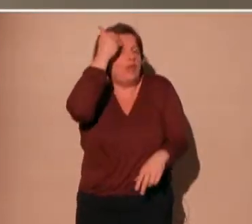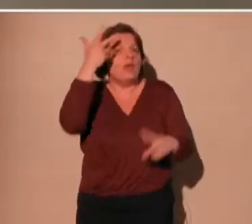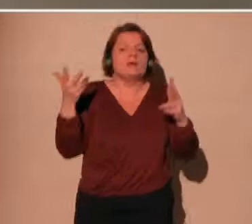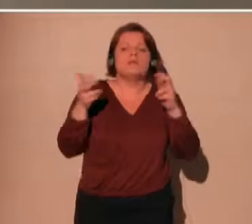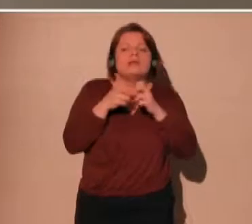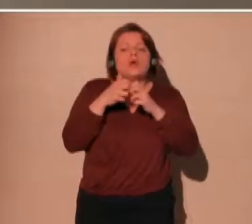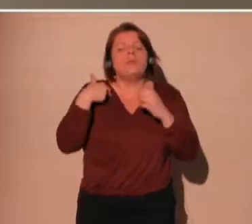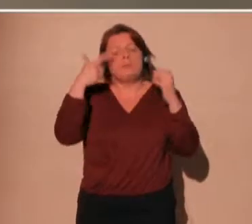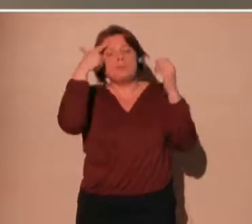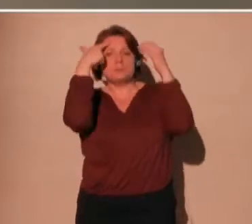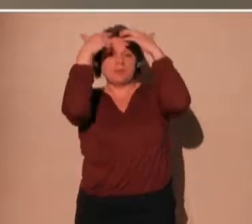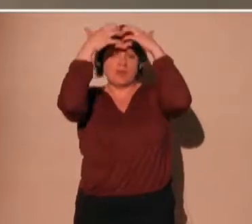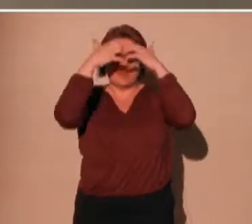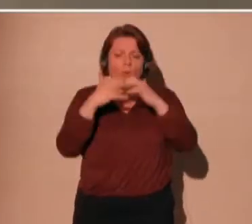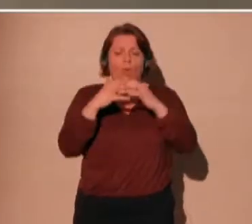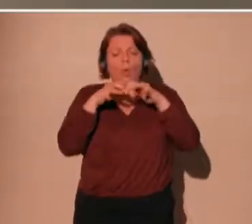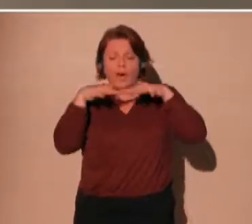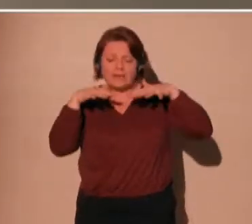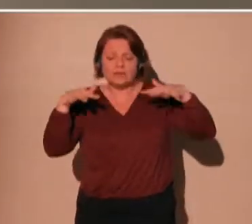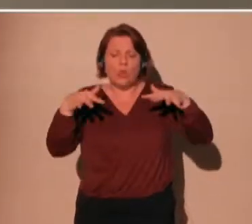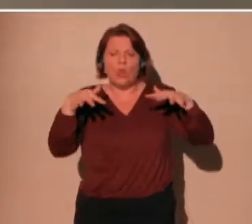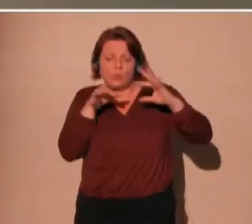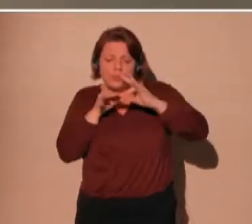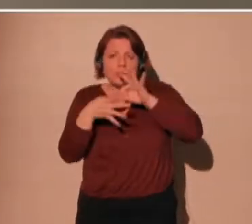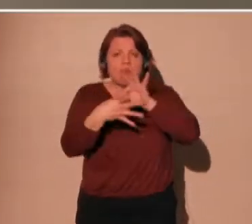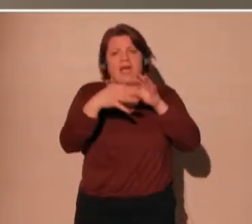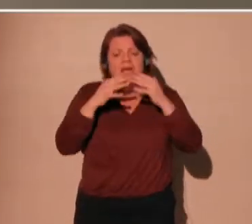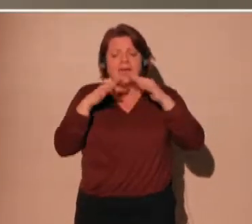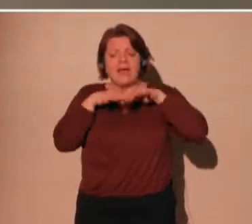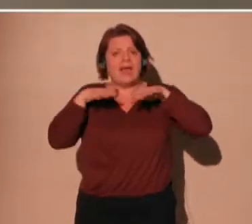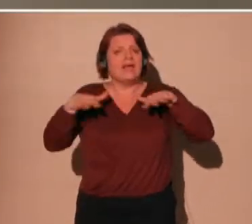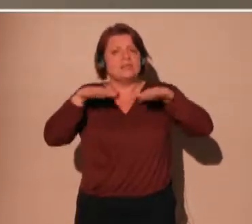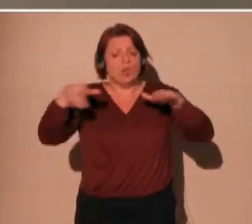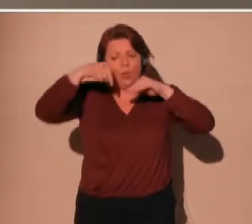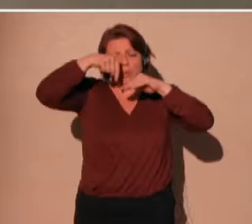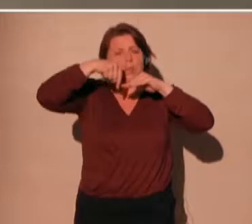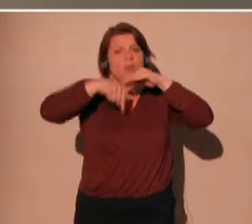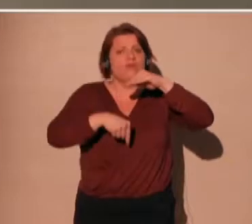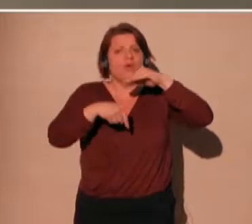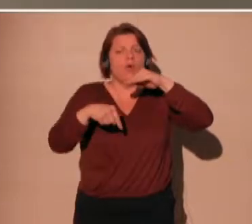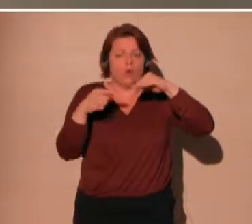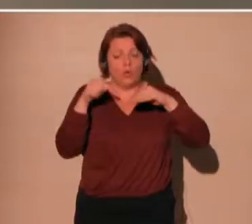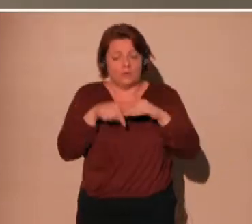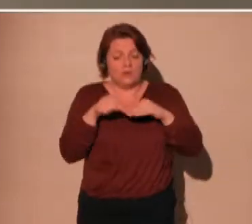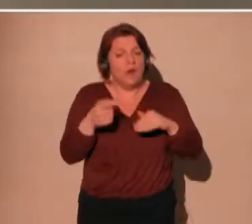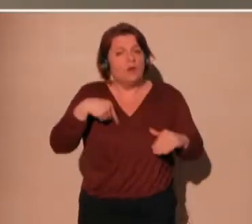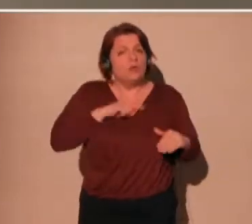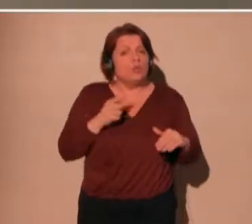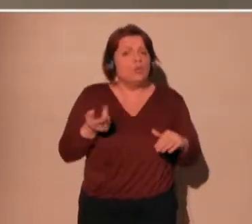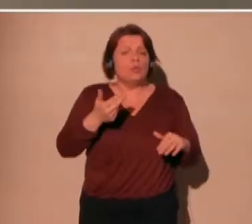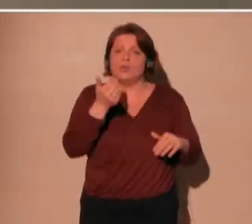les réseaux de neurones convolutifs, qui sont des réseaux profonds pour les visions. Nous exploitons